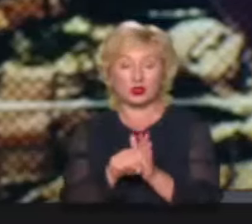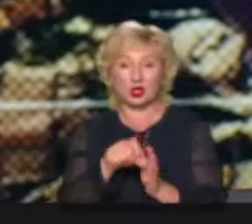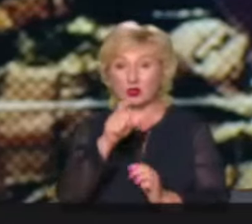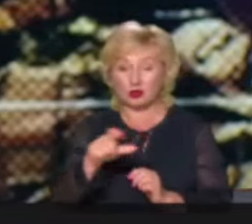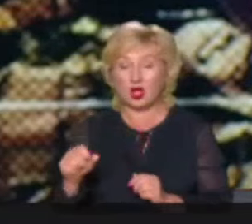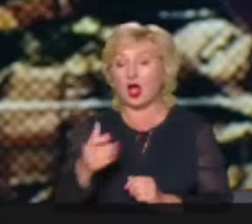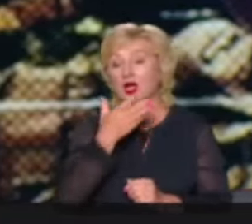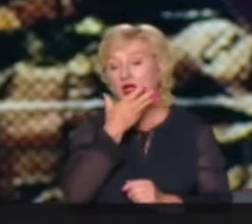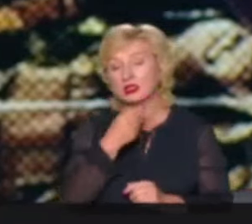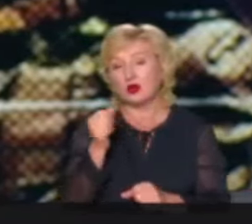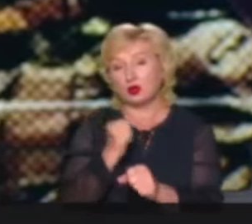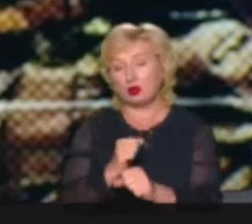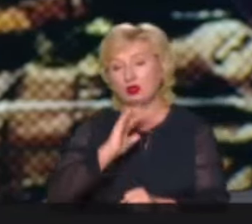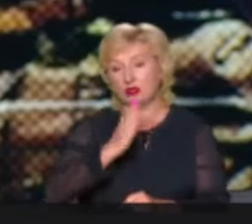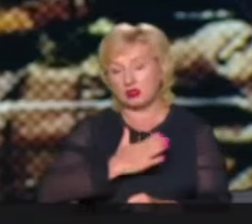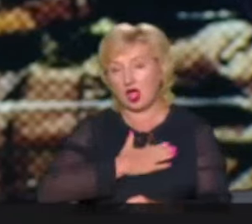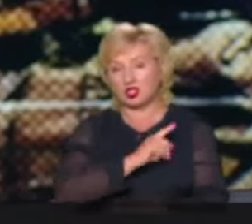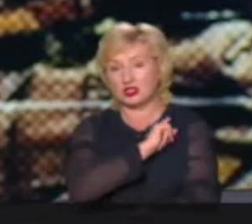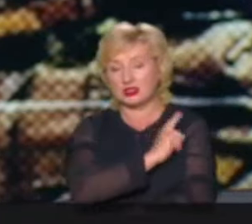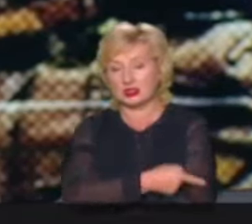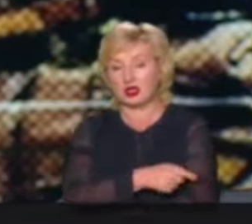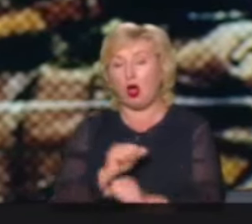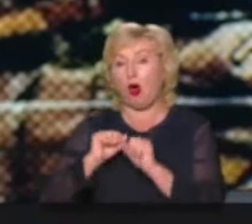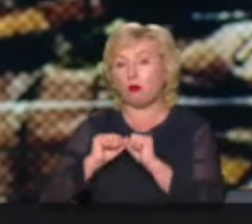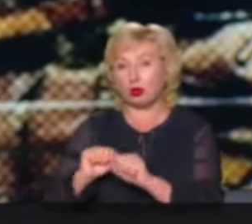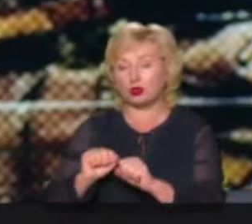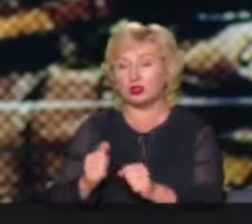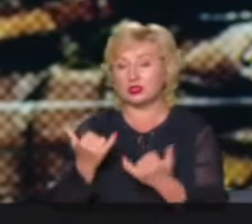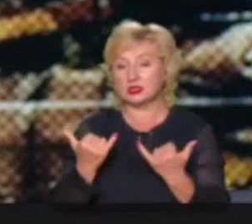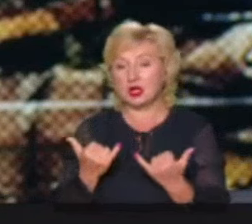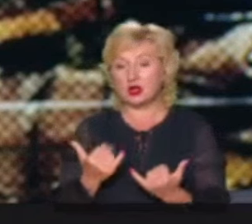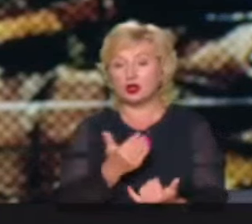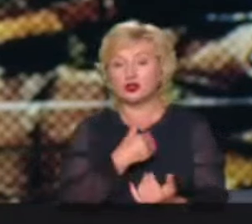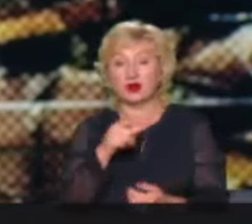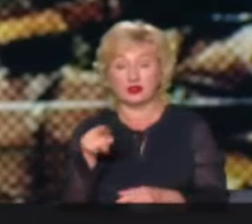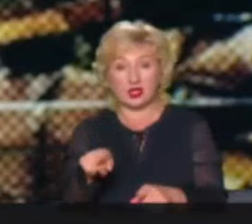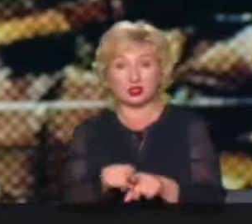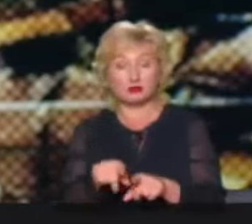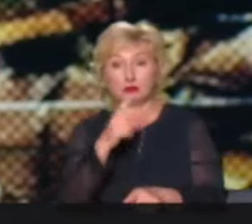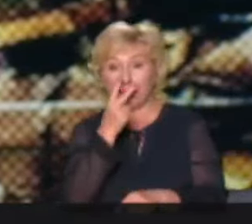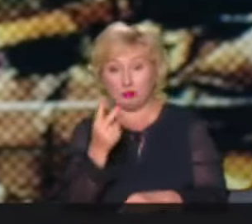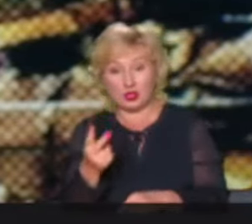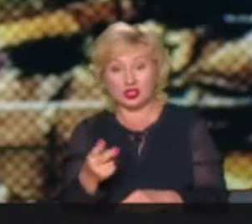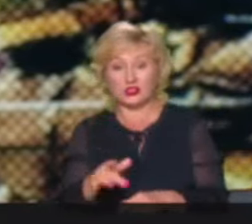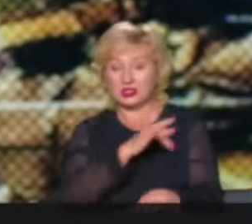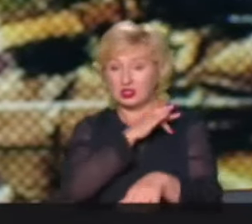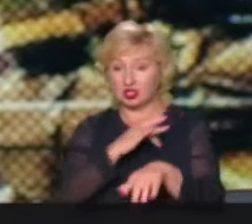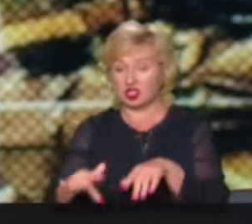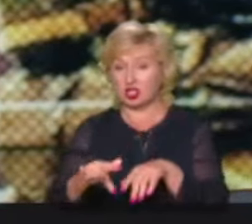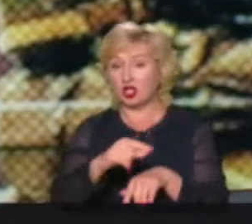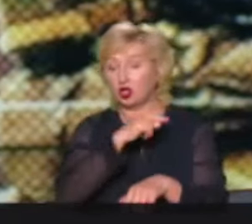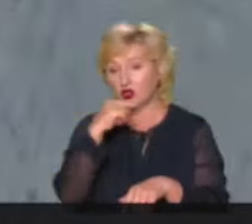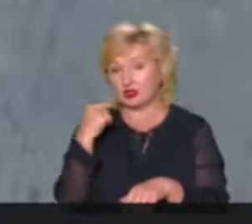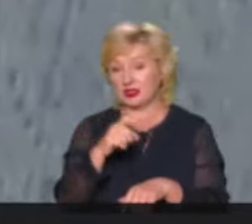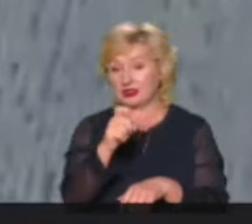А красиву роботу наших сил оборони, які от зараз я хочу, аби ви теж побачили, знищили російський